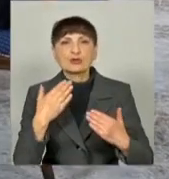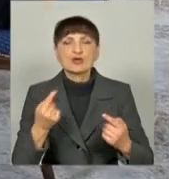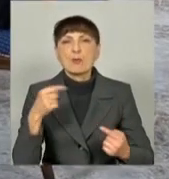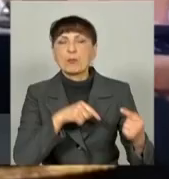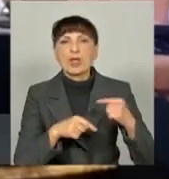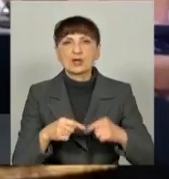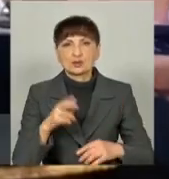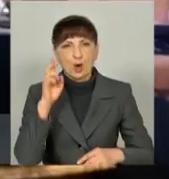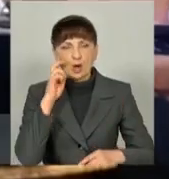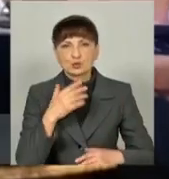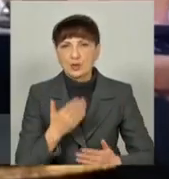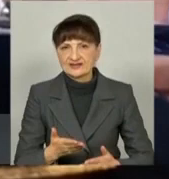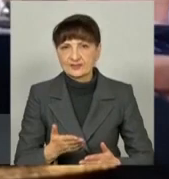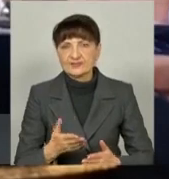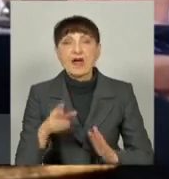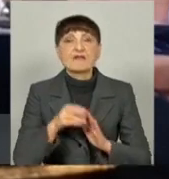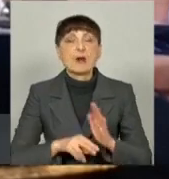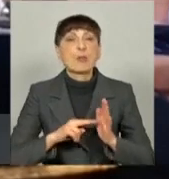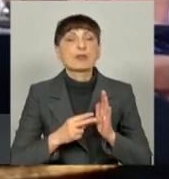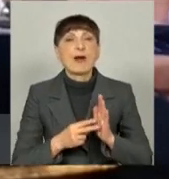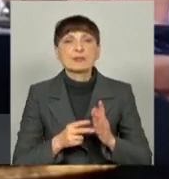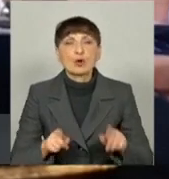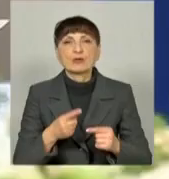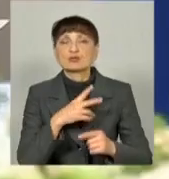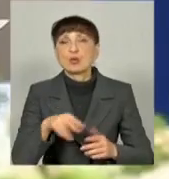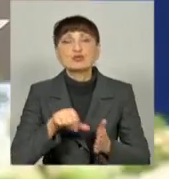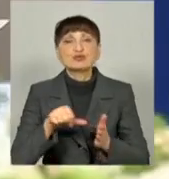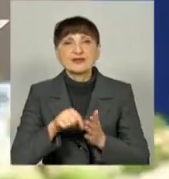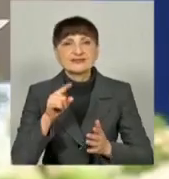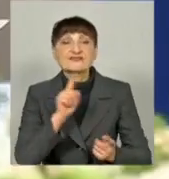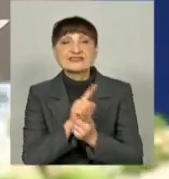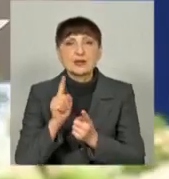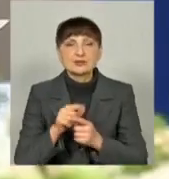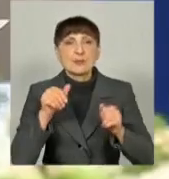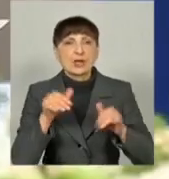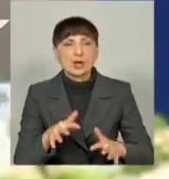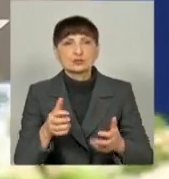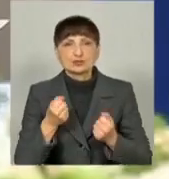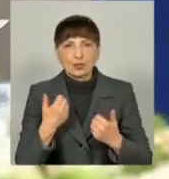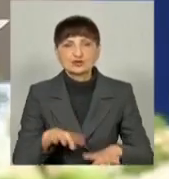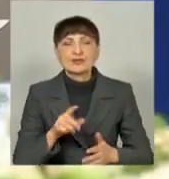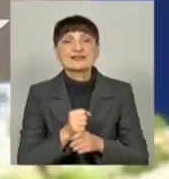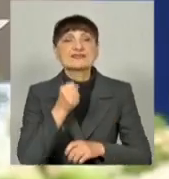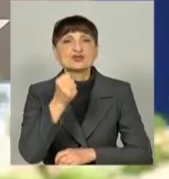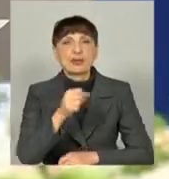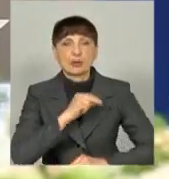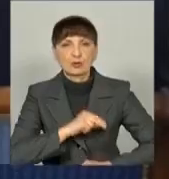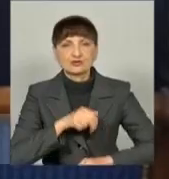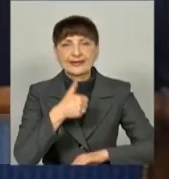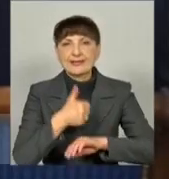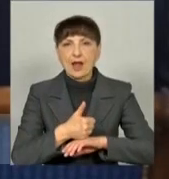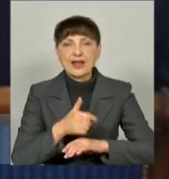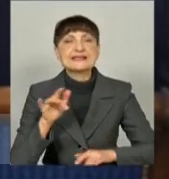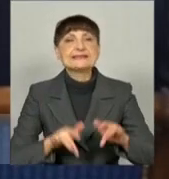двумя этими государствами в рамках плановой ротации участники встречи приняли решение о назначении на должность генерального